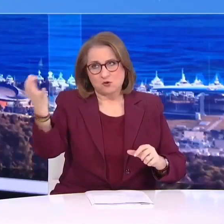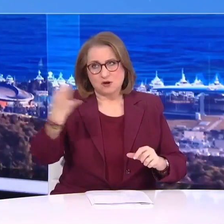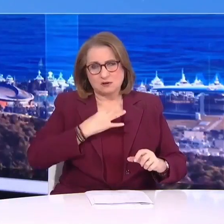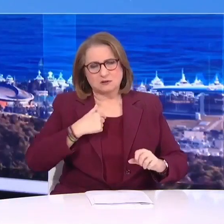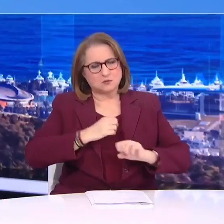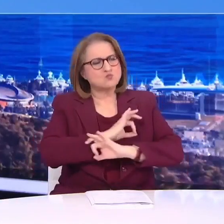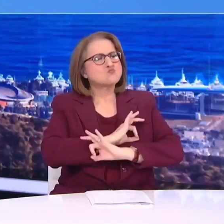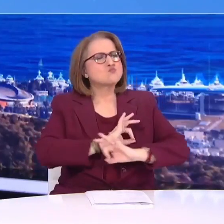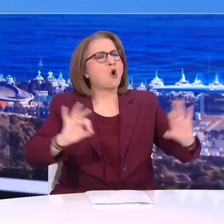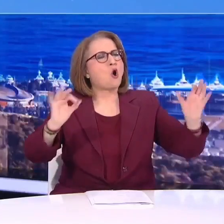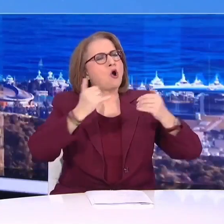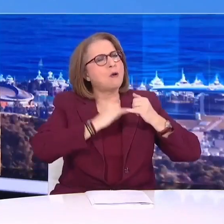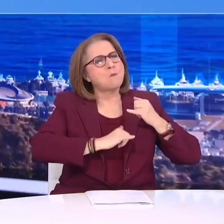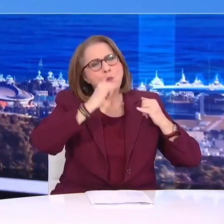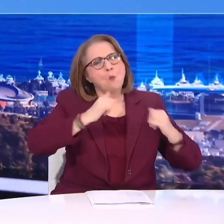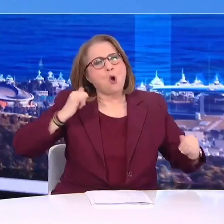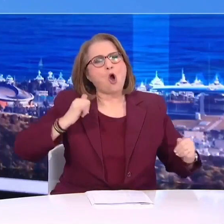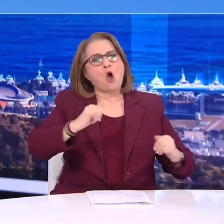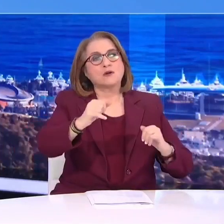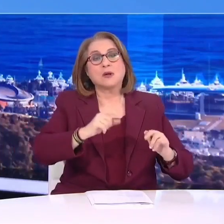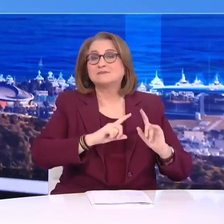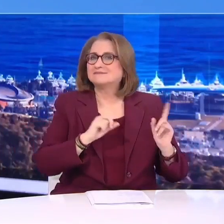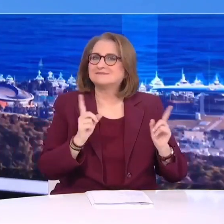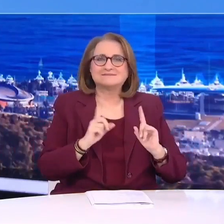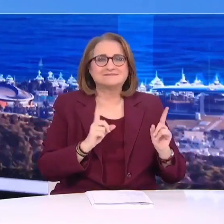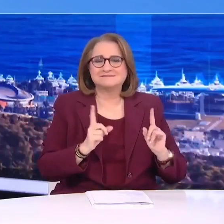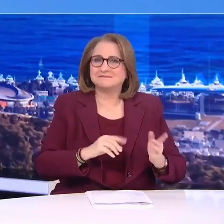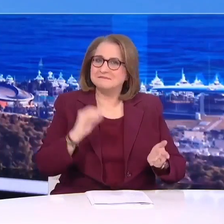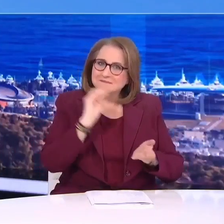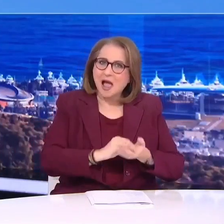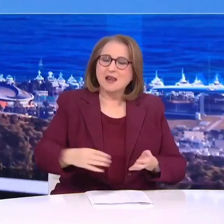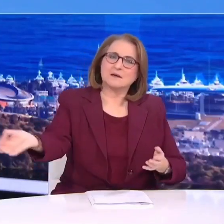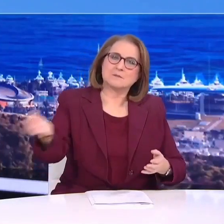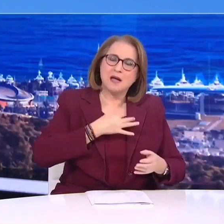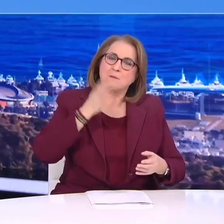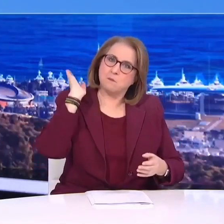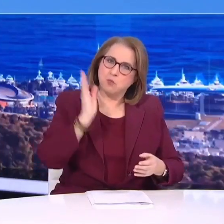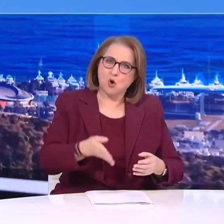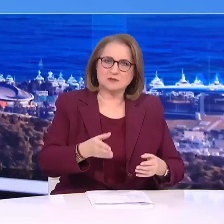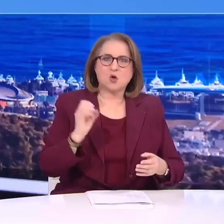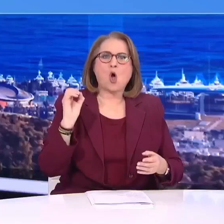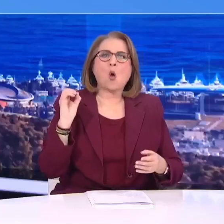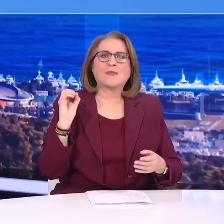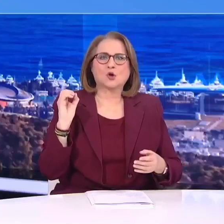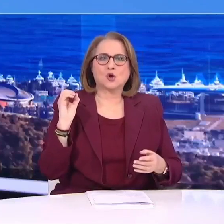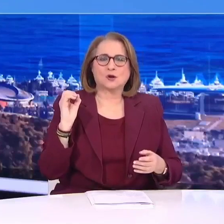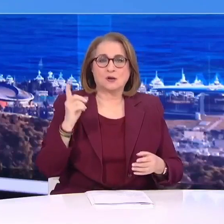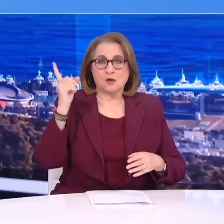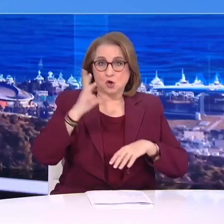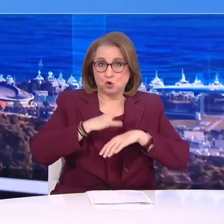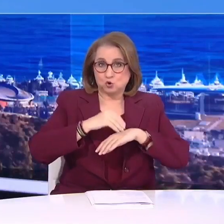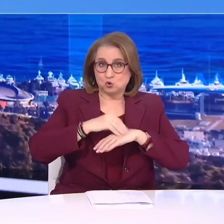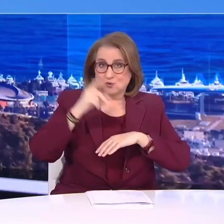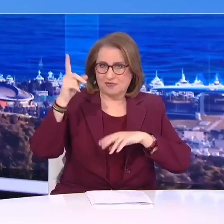όμικρον. Ακόμα, μια πρόσφατη και καλά τεκμηριωμένη μελέτη από τη Σουηδία, που προδημοσιεύτηκε μόλις την